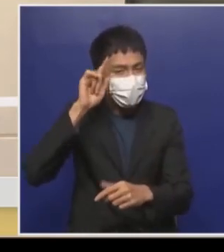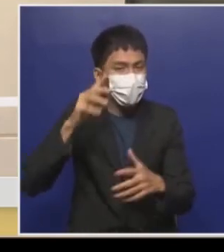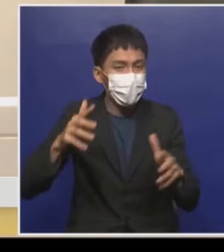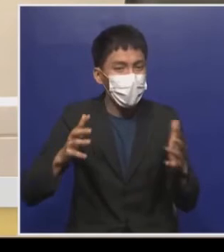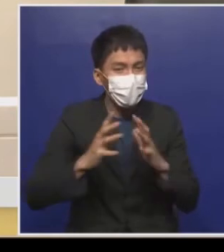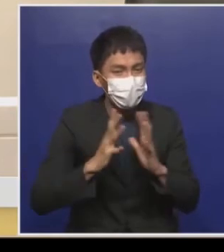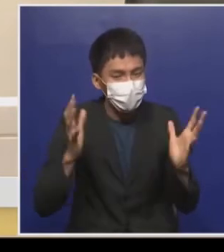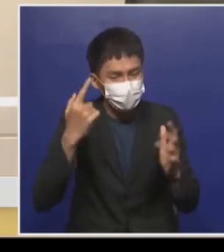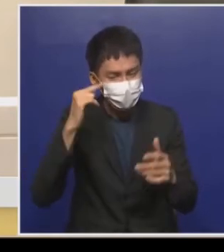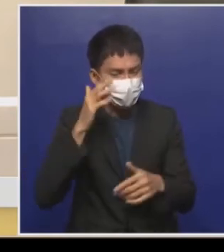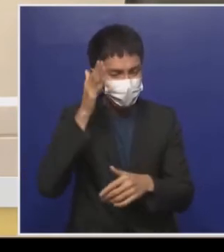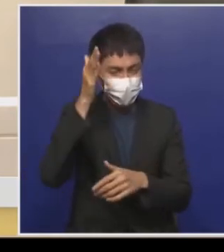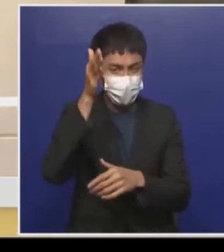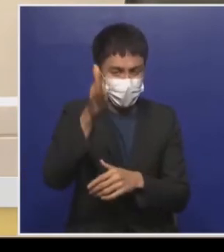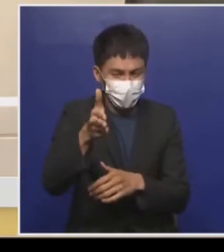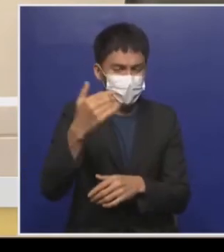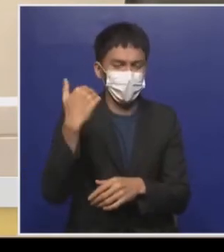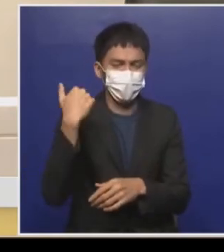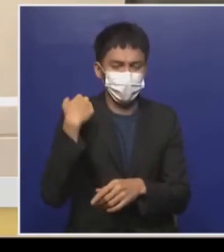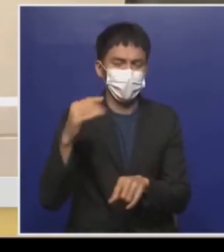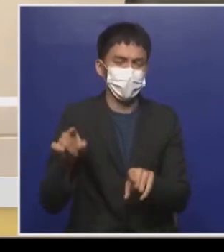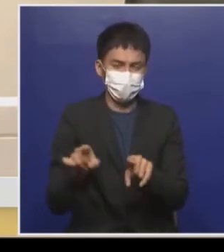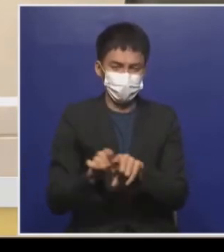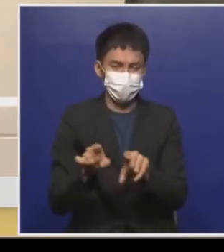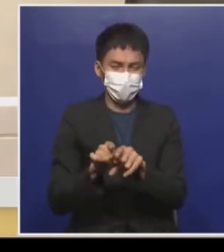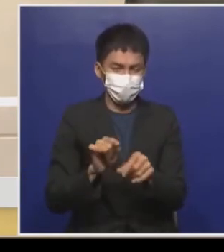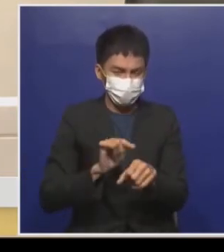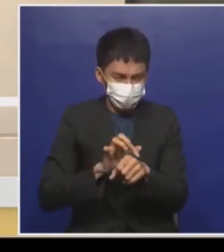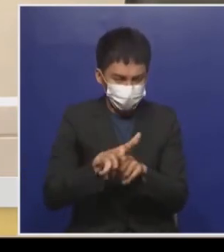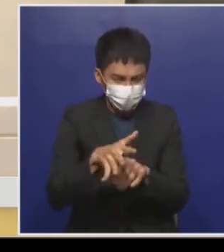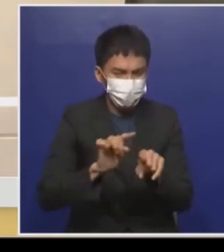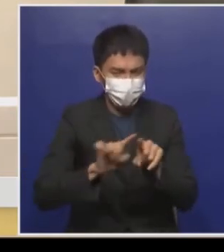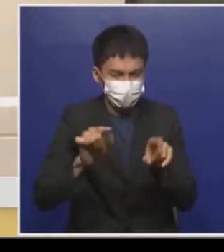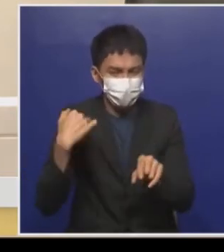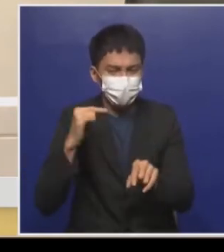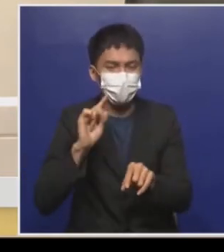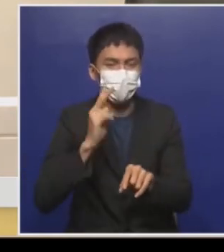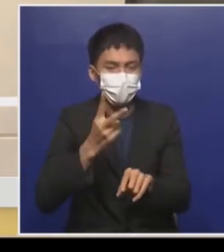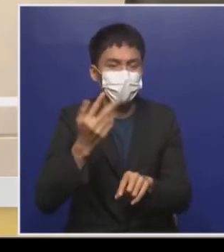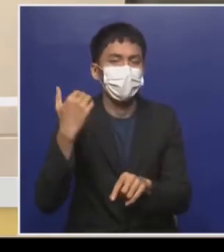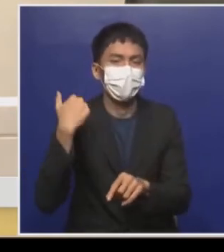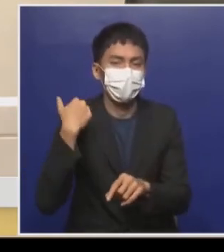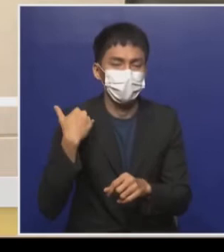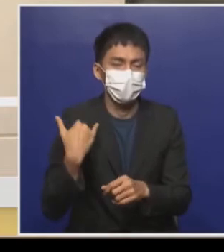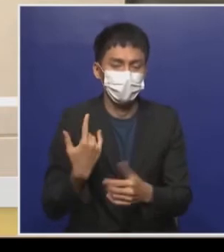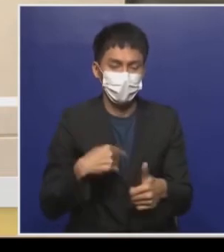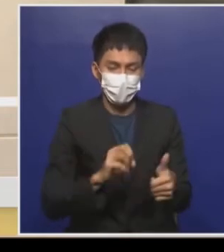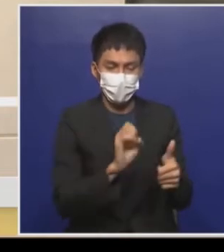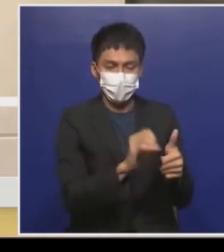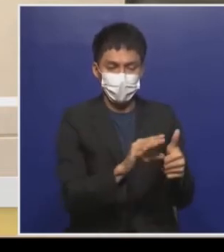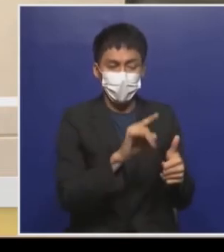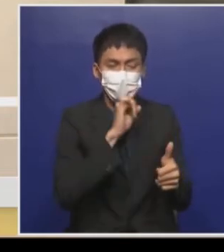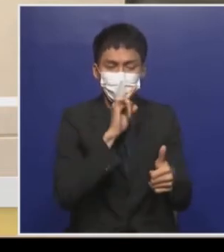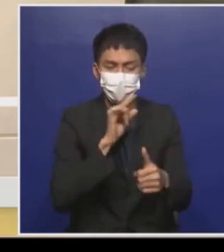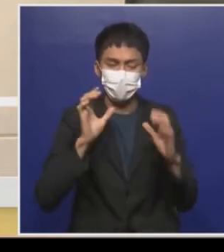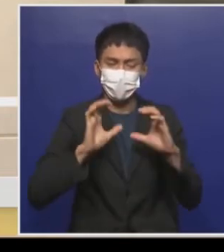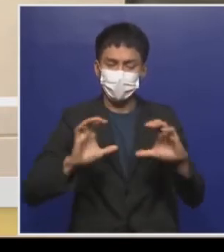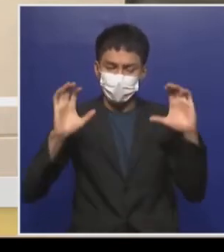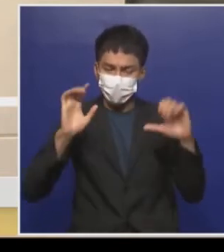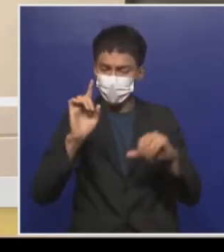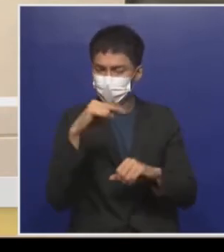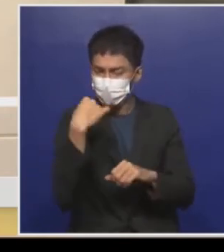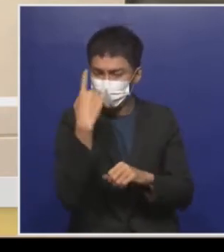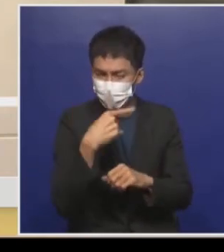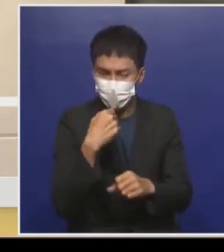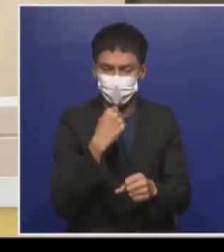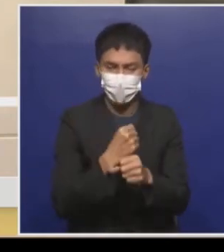แต่จะมีโคระบาดจากพัเช้อไ้วดใหญ่แ่นอนแล้วก็ในวนนั้นเขาแนะนำวารัศบาลใดใโลกกตามควรจะทำ